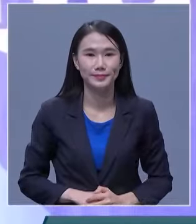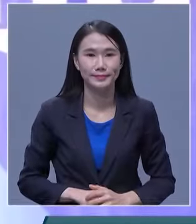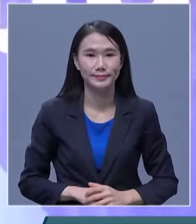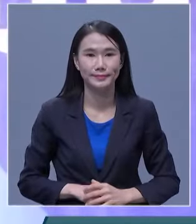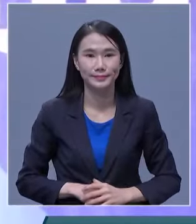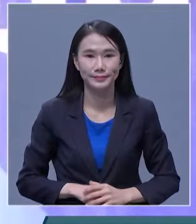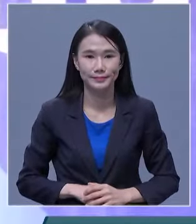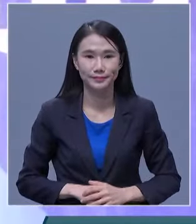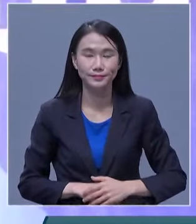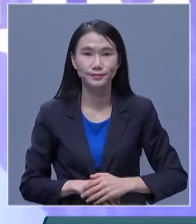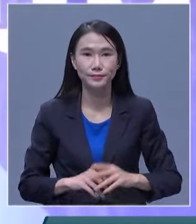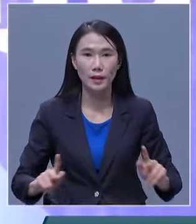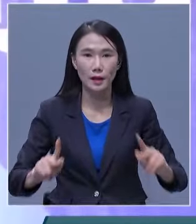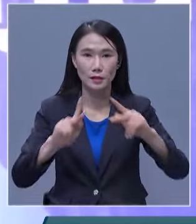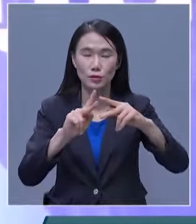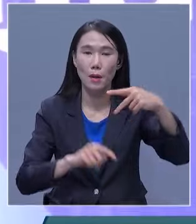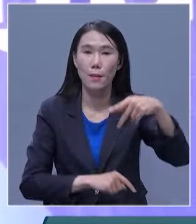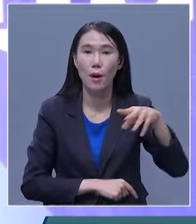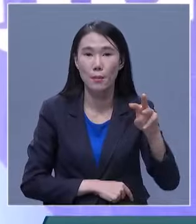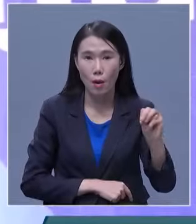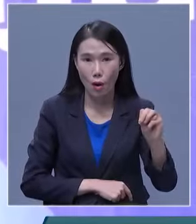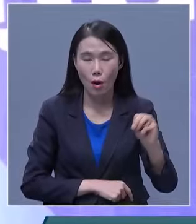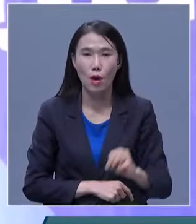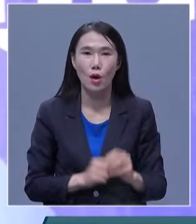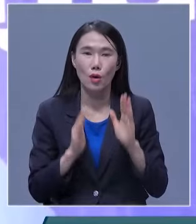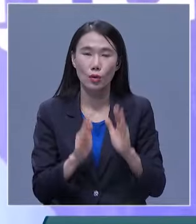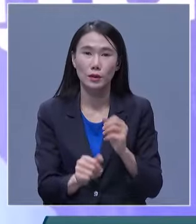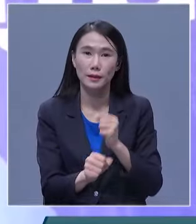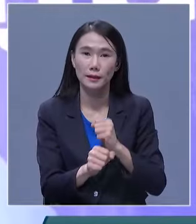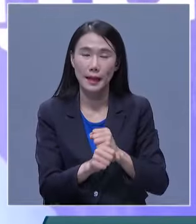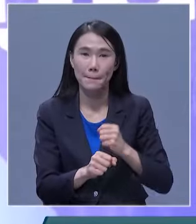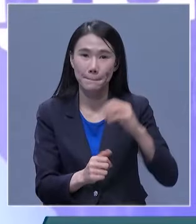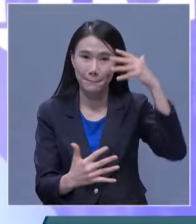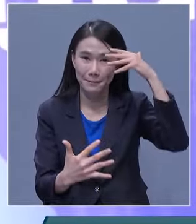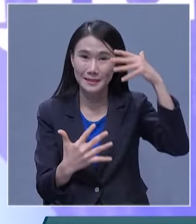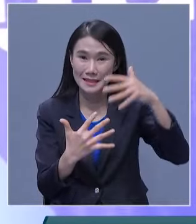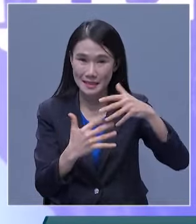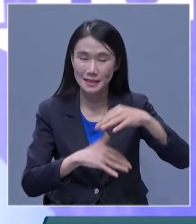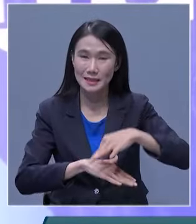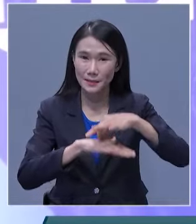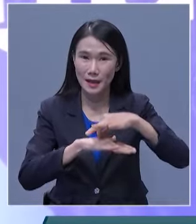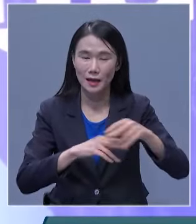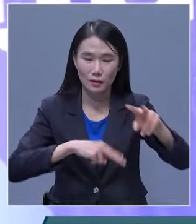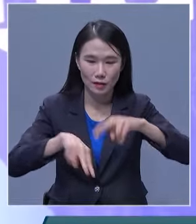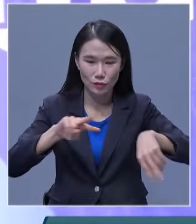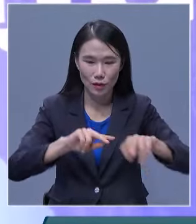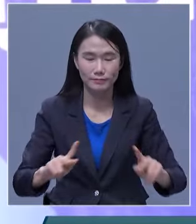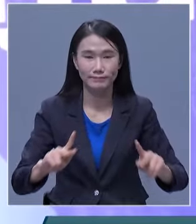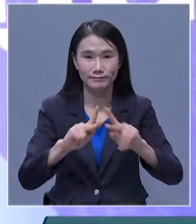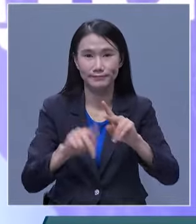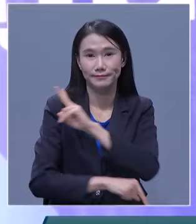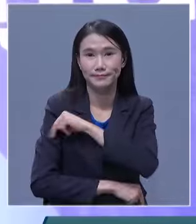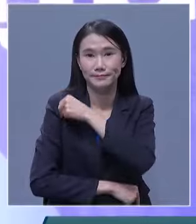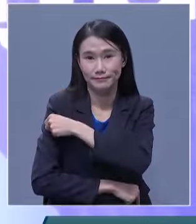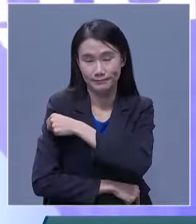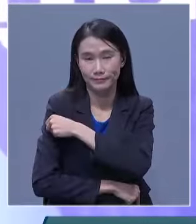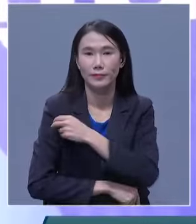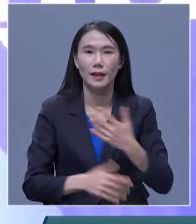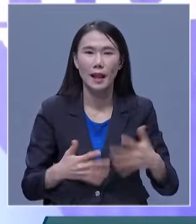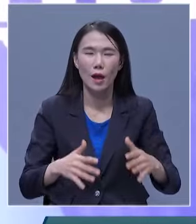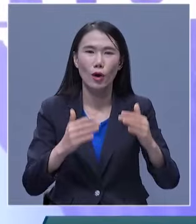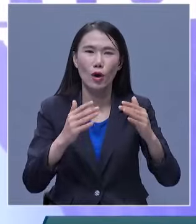ทางพัฒนาสังคมแล้วก็ทางจิตนักจิตวิทยาของสาธารณสุขแล้วก็ทางสปท.น